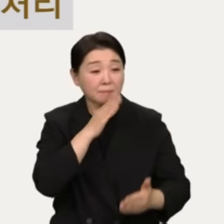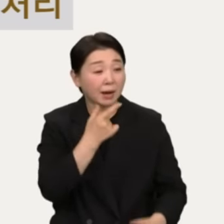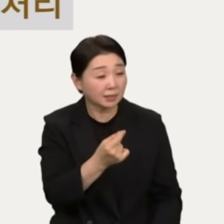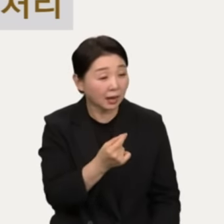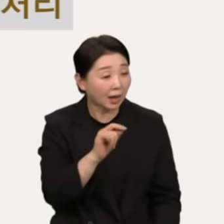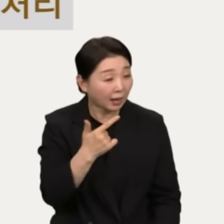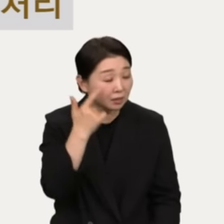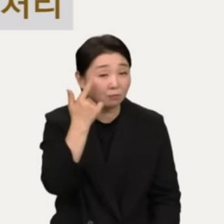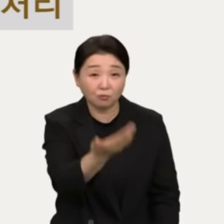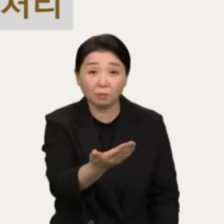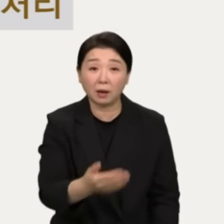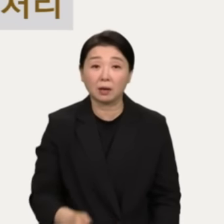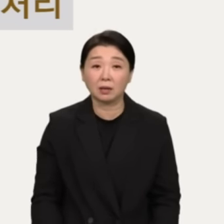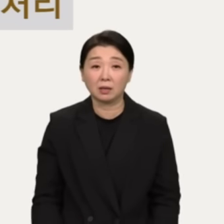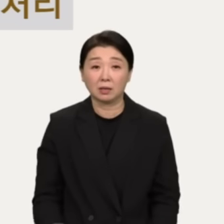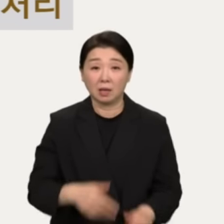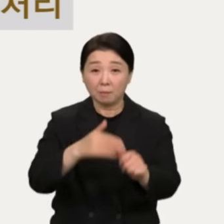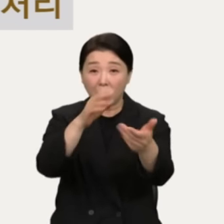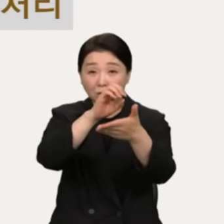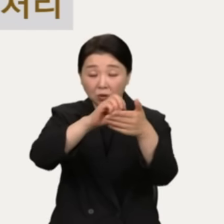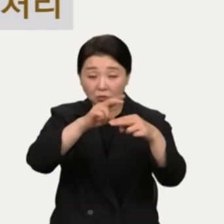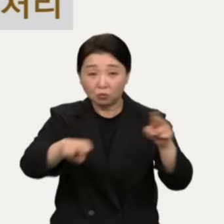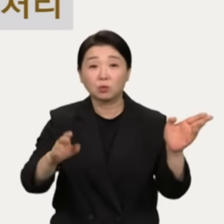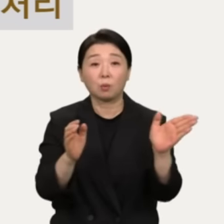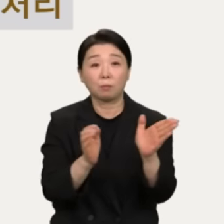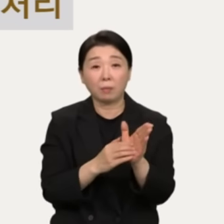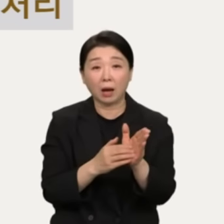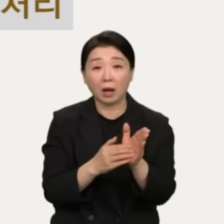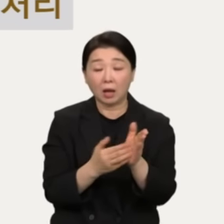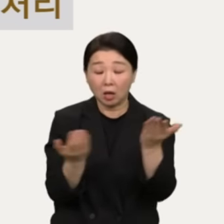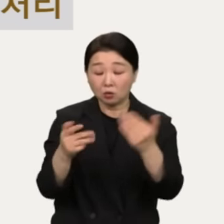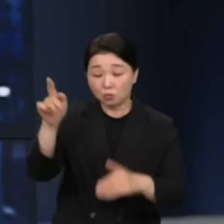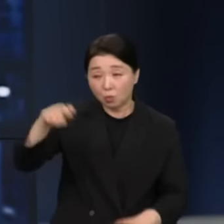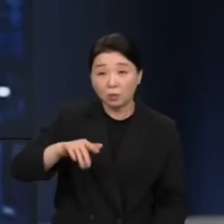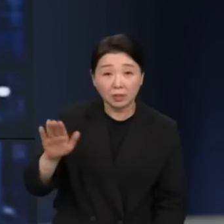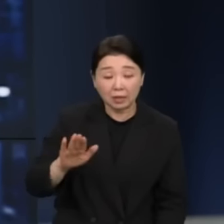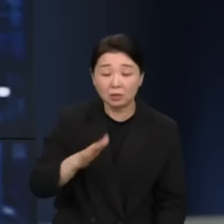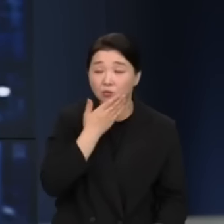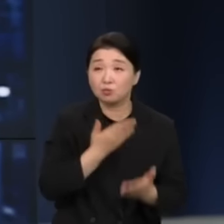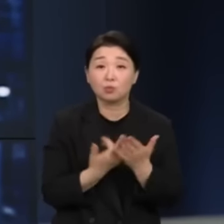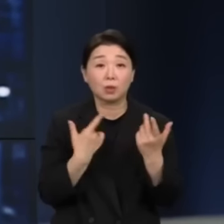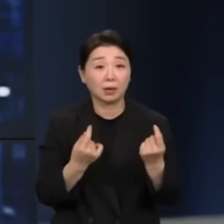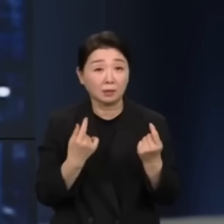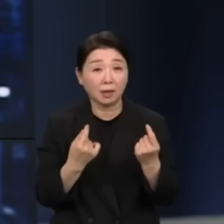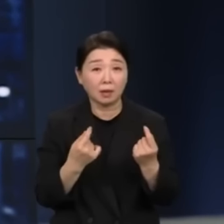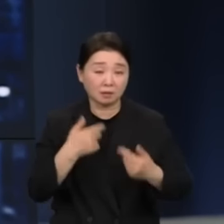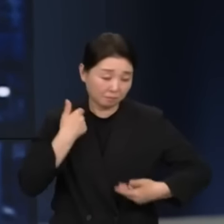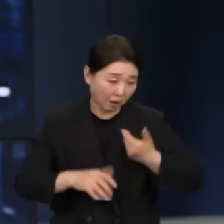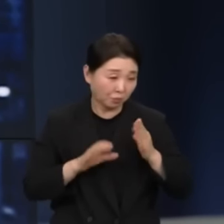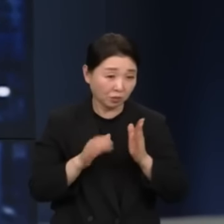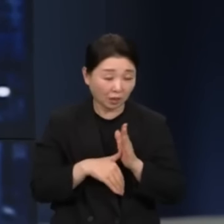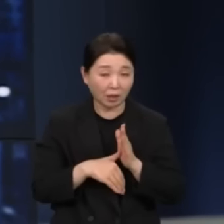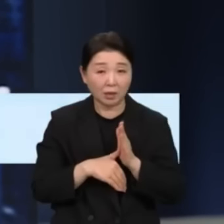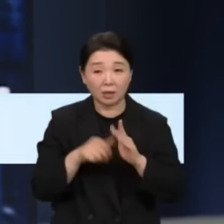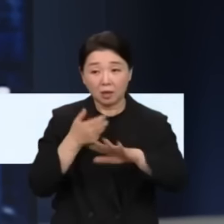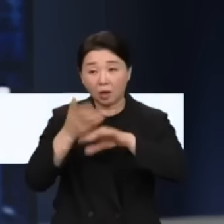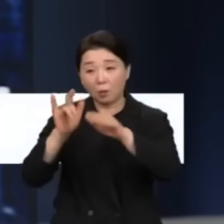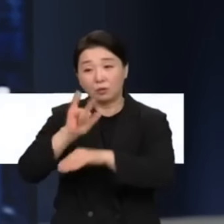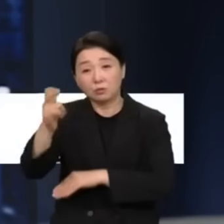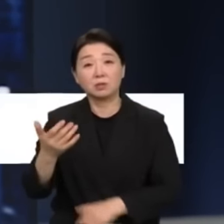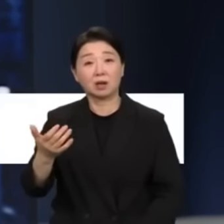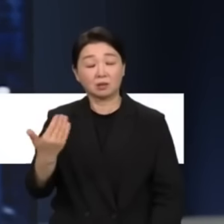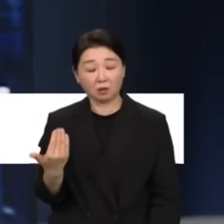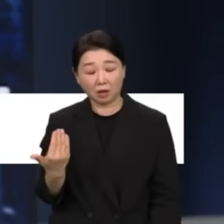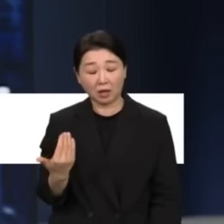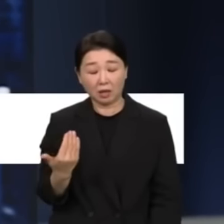됩니다. 이 파견이 취소되면서 미출근 상태가 된 게 이렇게 중요하다면 중요할 수 있지만 그 바쁜 와중에 해외 출장 가기 직전에 이첩